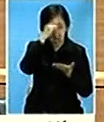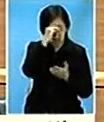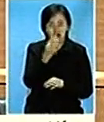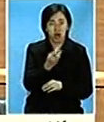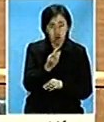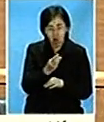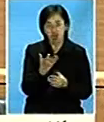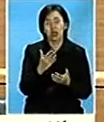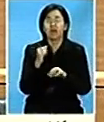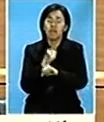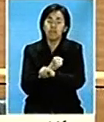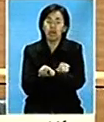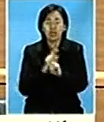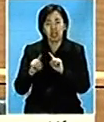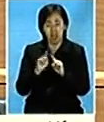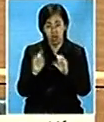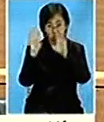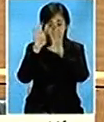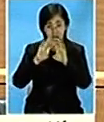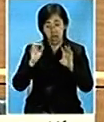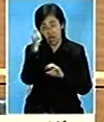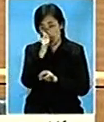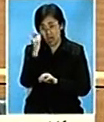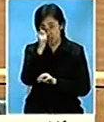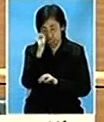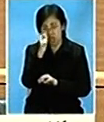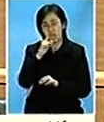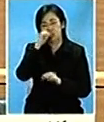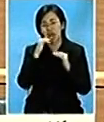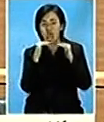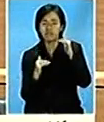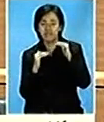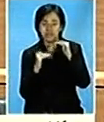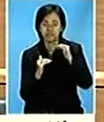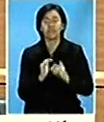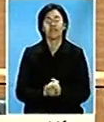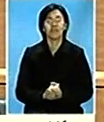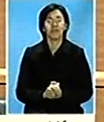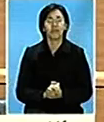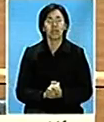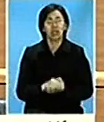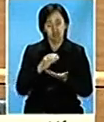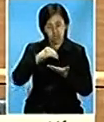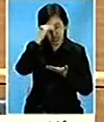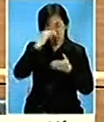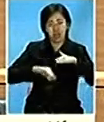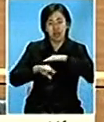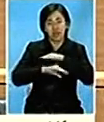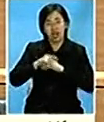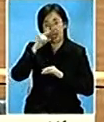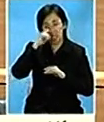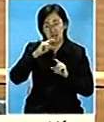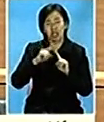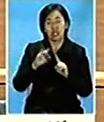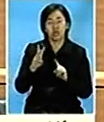ในภูมิภาคเอเชียนะครับในทางด้านของการศึกษาขั้นพื้นฐานเนี่ยเราอยู่อันดับที่